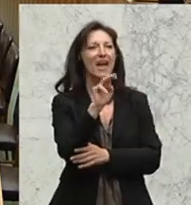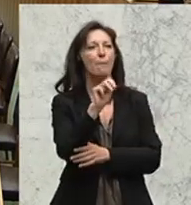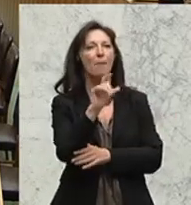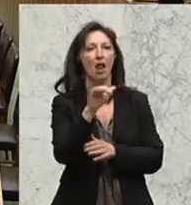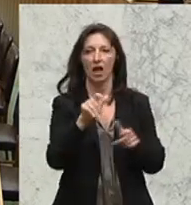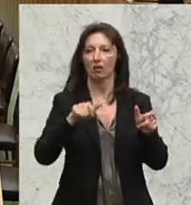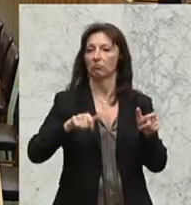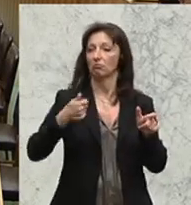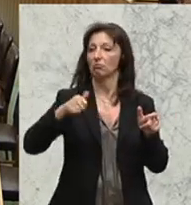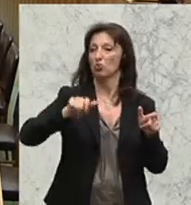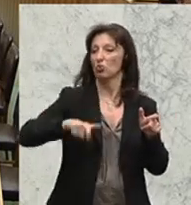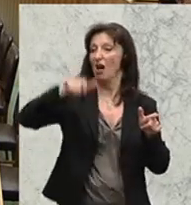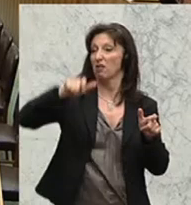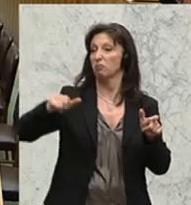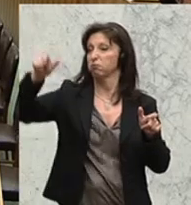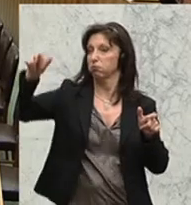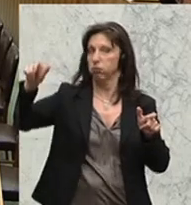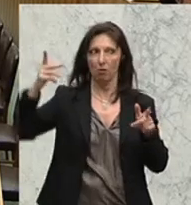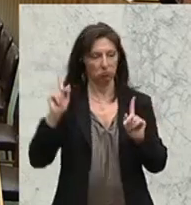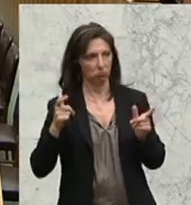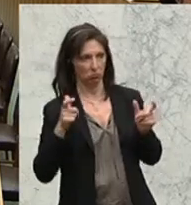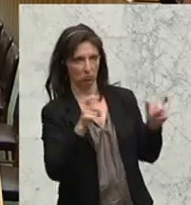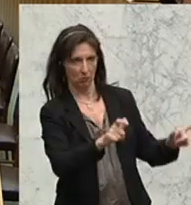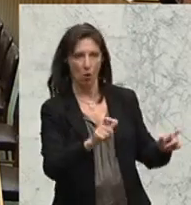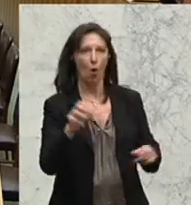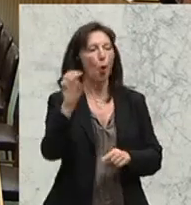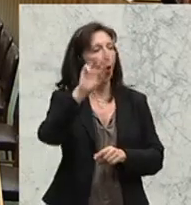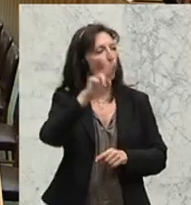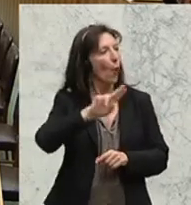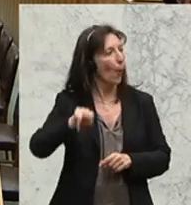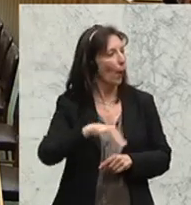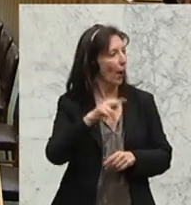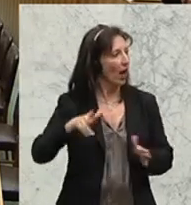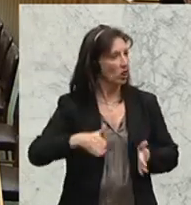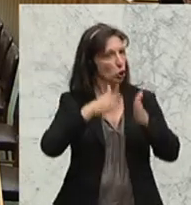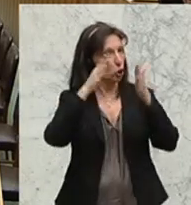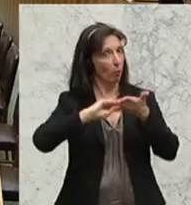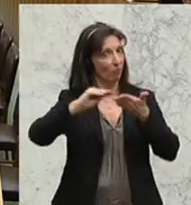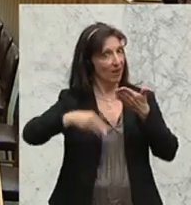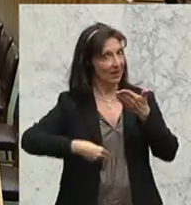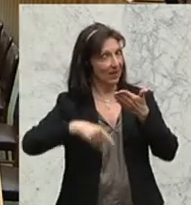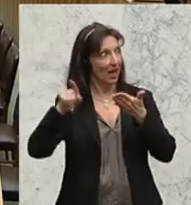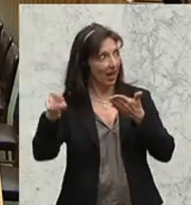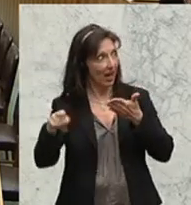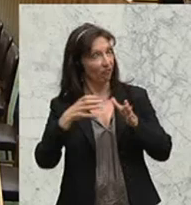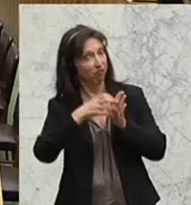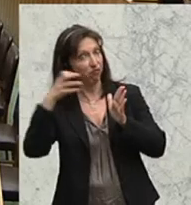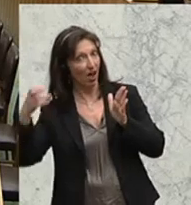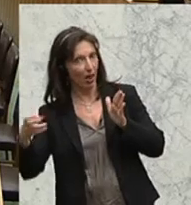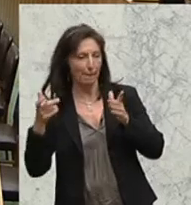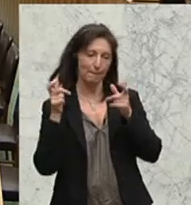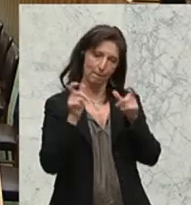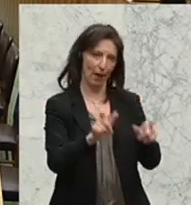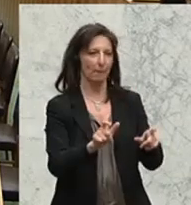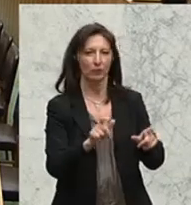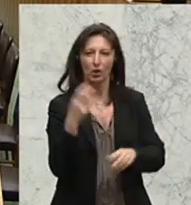Entschließungsantrag verlangt von der Regierung, sich weiterhin der Anti-Atom-Politik zu verschreiben. Auf internationaler Ebene sollen etwa nach wie vor bestehende